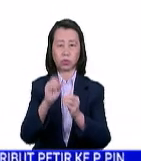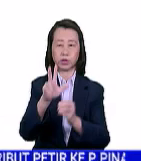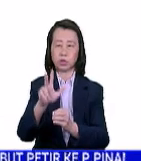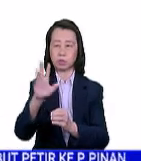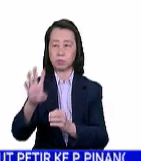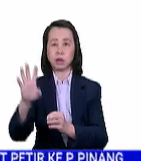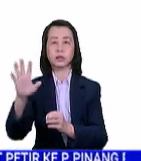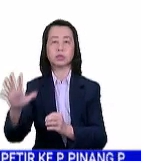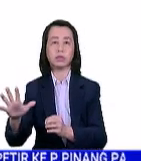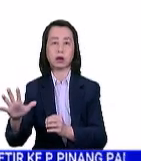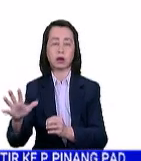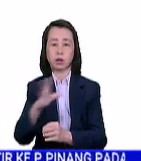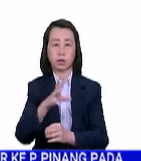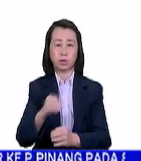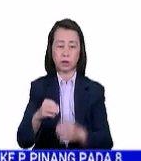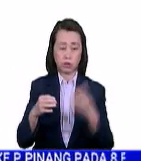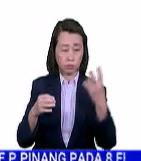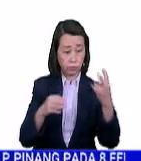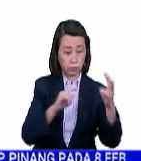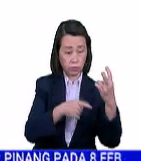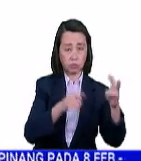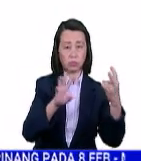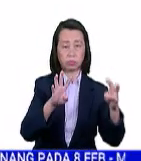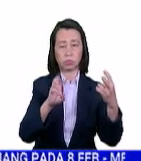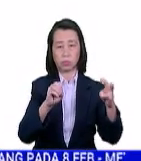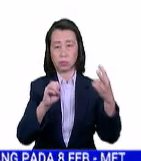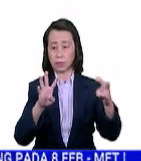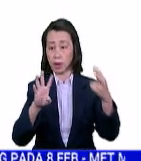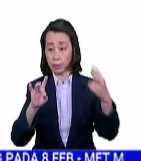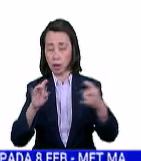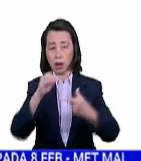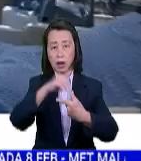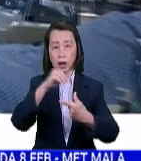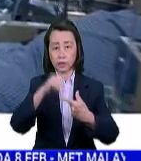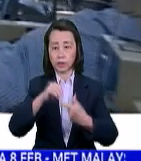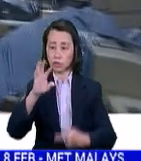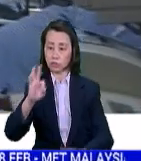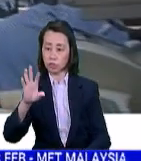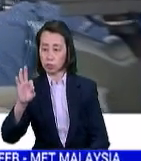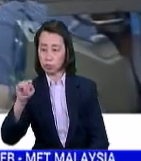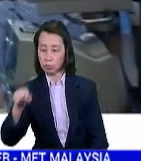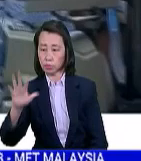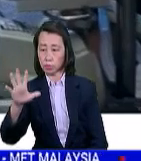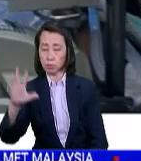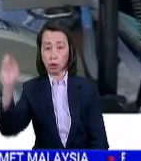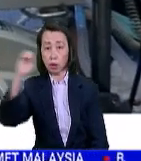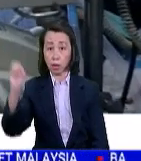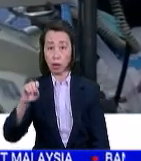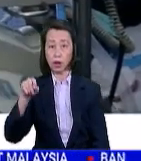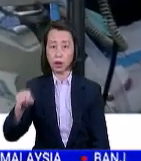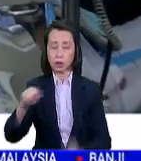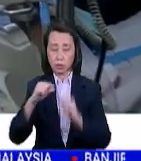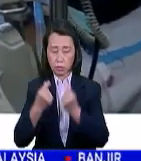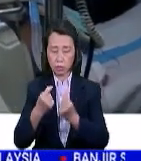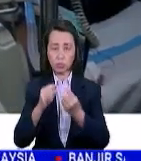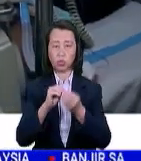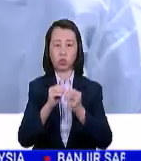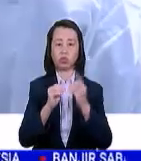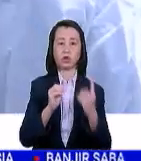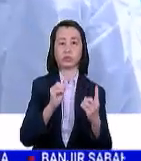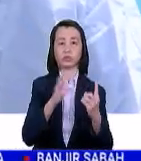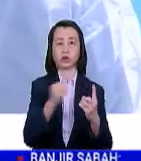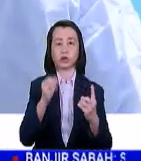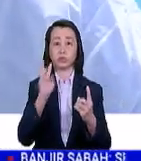4 dan 5 manakala 17,048 kes atau 99.5% lagi Kategori 1 dan